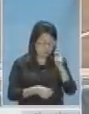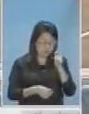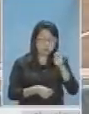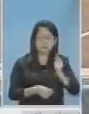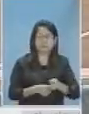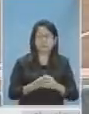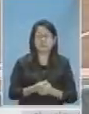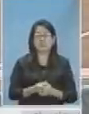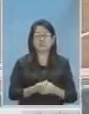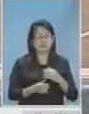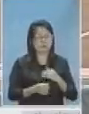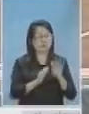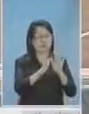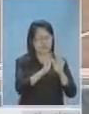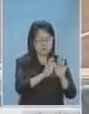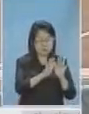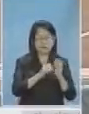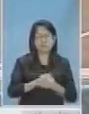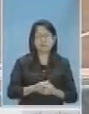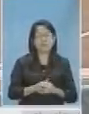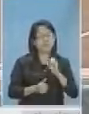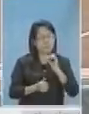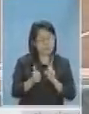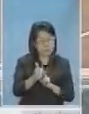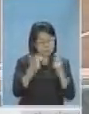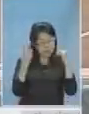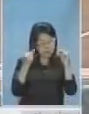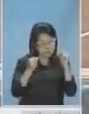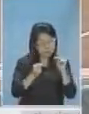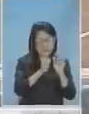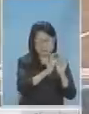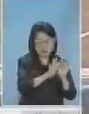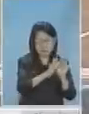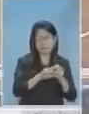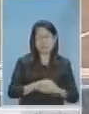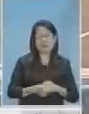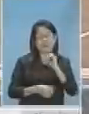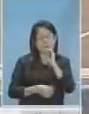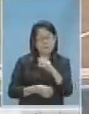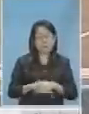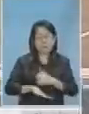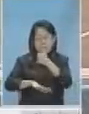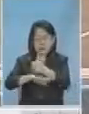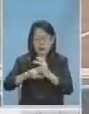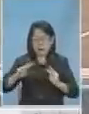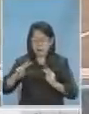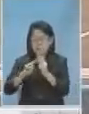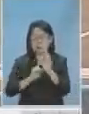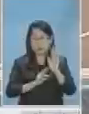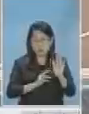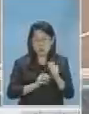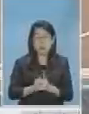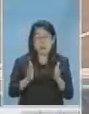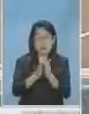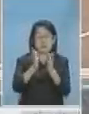ครับขออนุญาตฝากไปยังท่านรองนายกนะครับว่ารัฐมนตรีของท่านข้าราชการที่อยู่ภายใต้ก